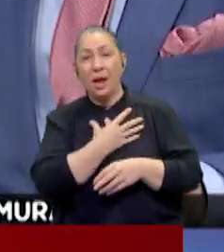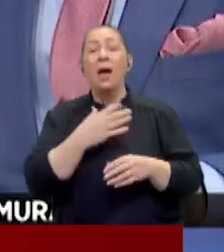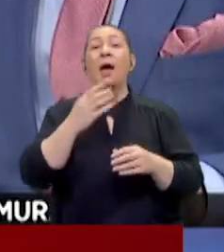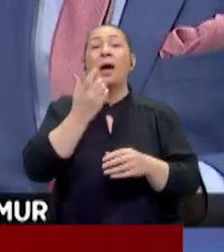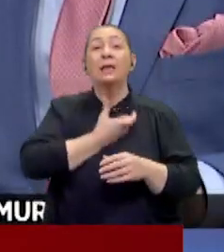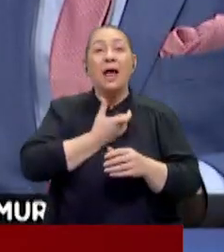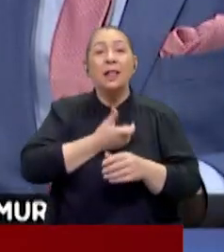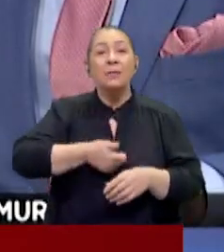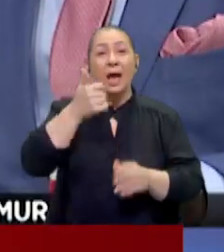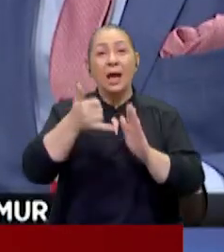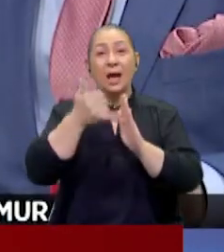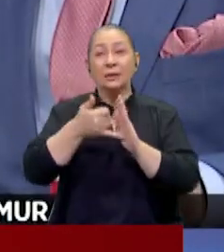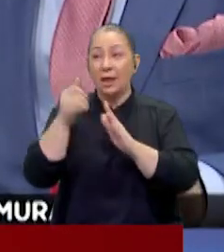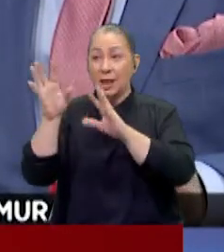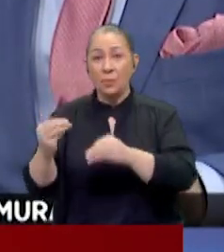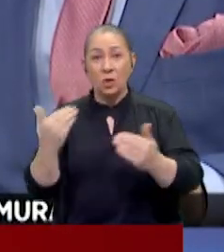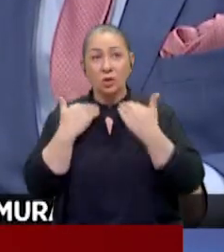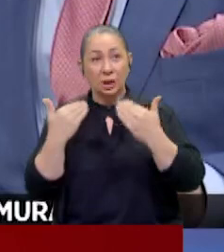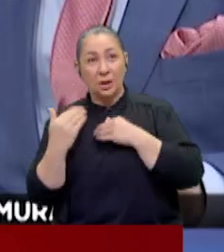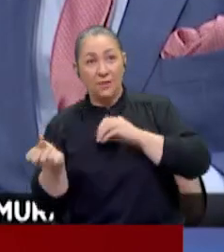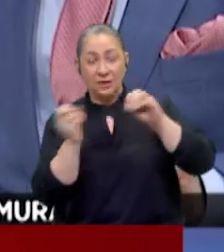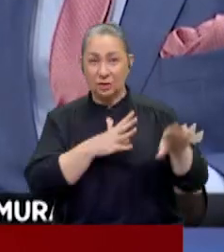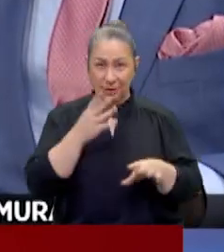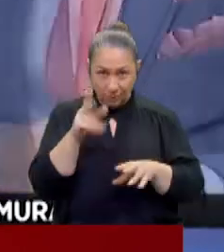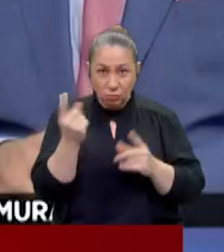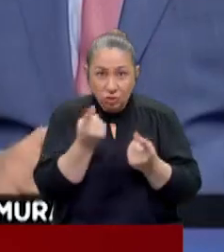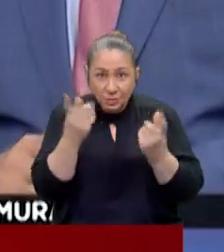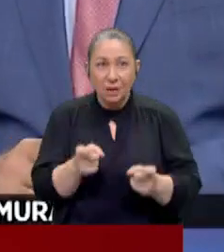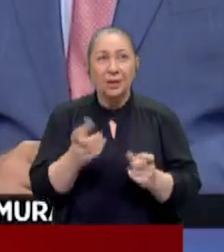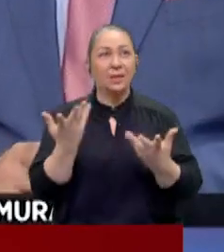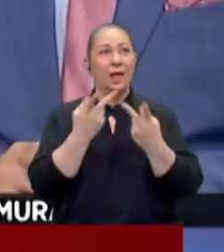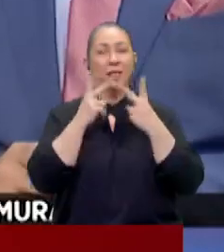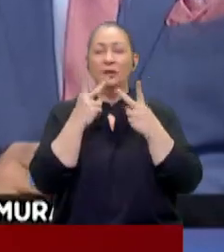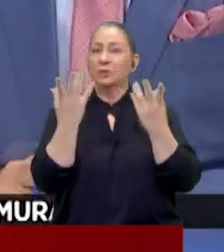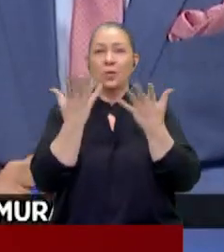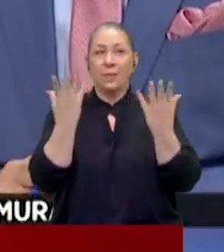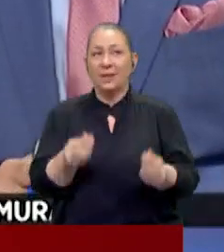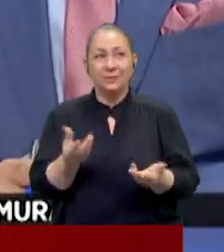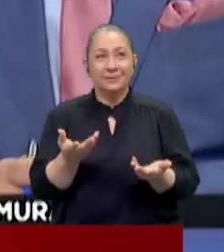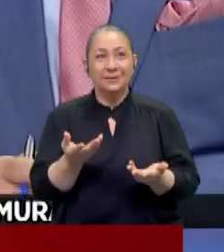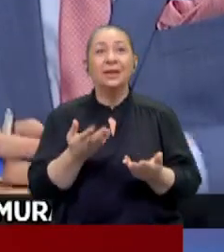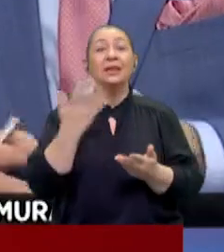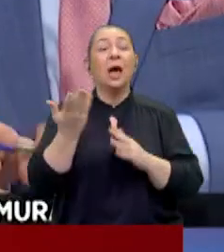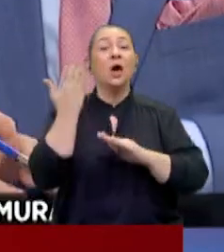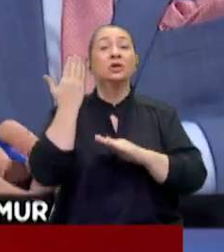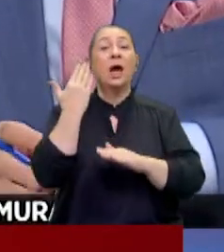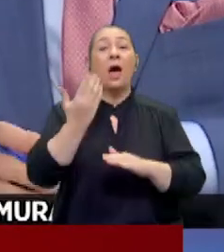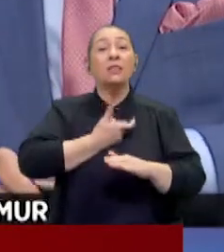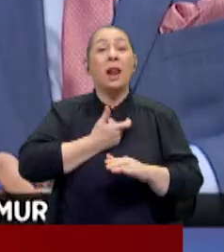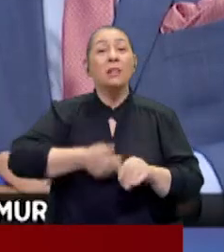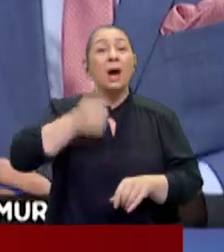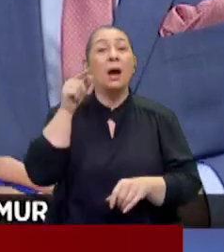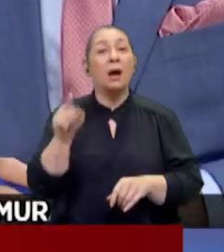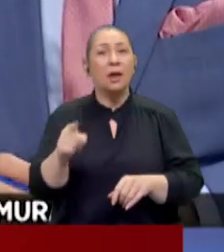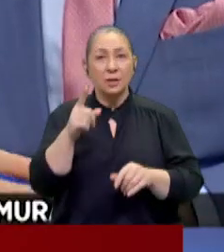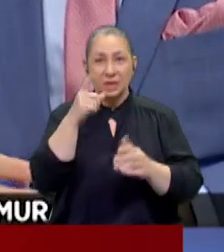Bakanlığı'nı Gaziantep'ten alıp Yozgat'a mı verecekler falan gibi bir şey yani. Daha açık nasıl olabilir ki yani? Acaba daha önce Adalet Bakanlığı yapmış